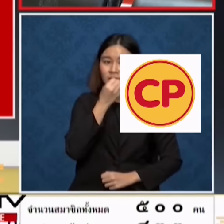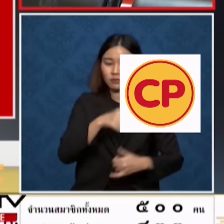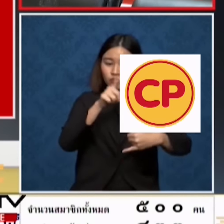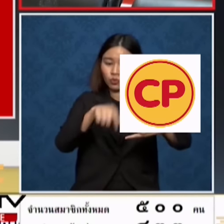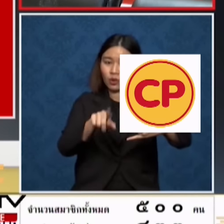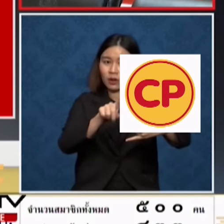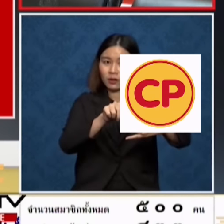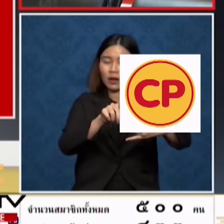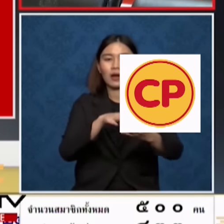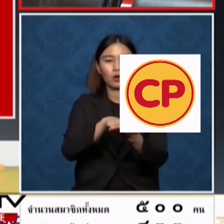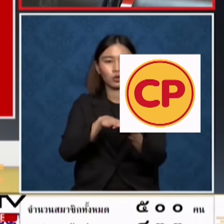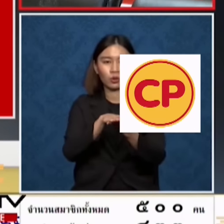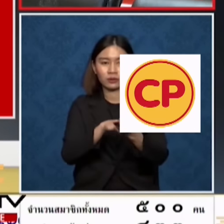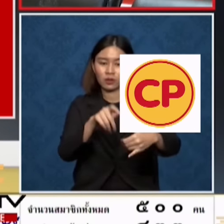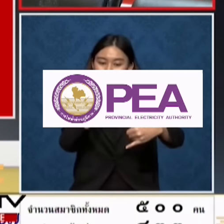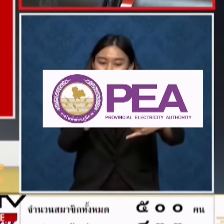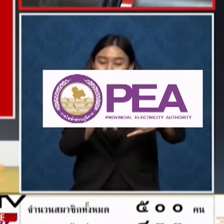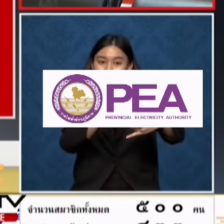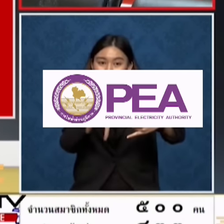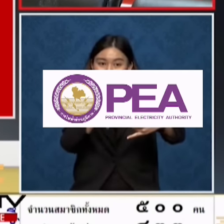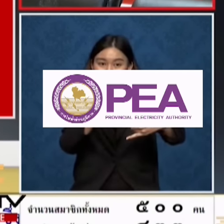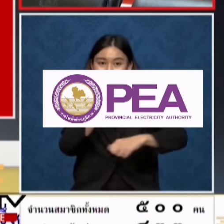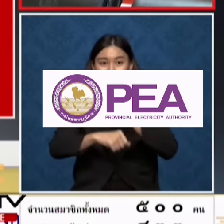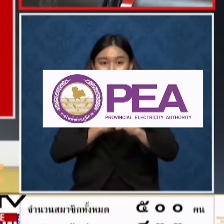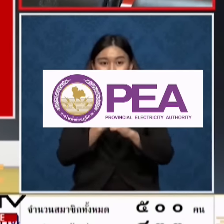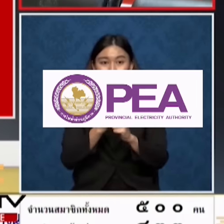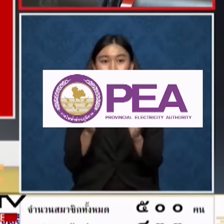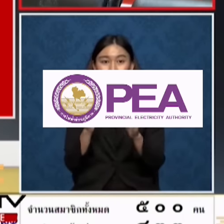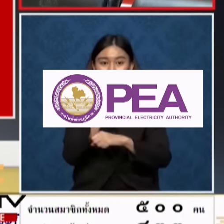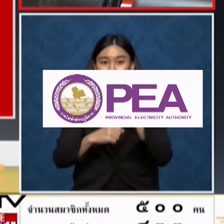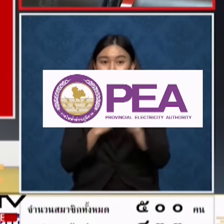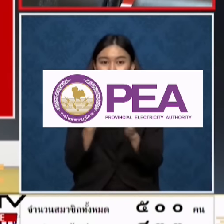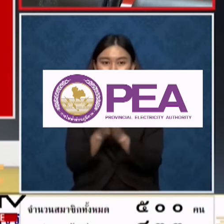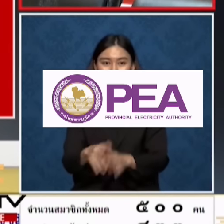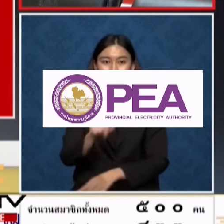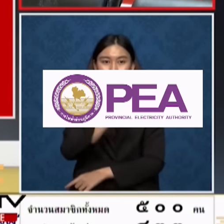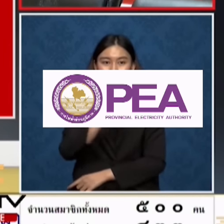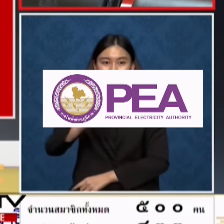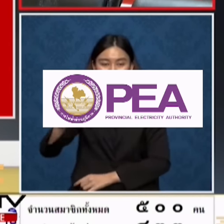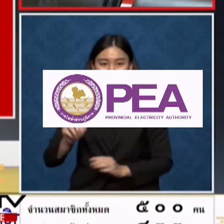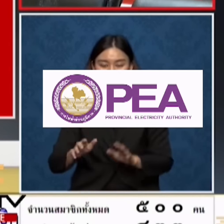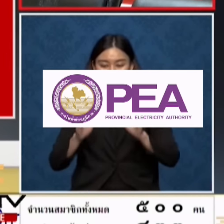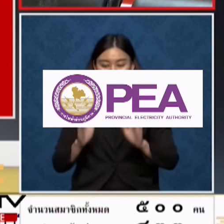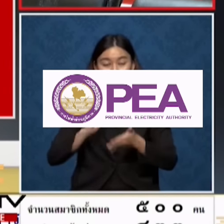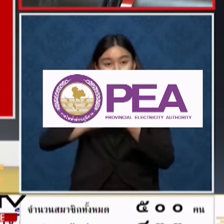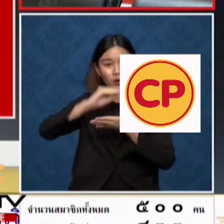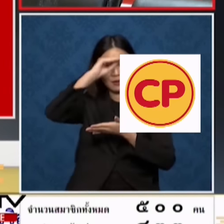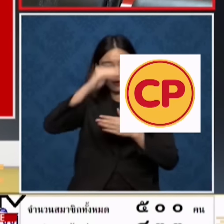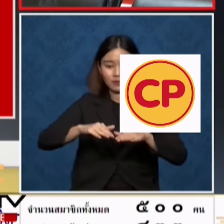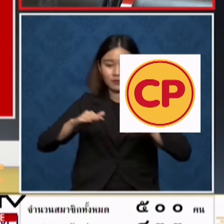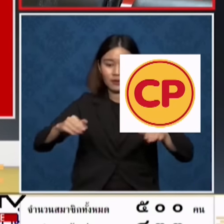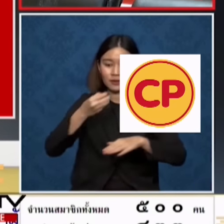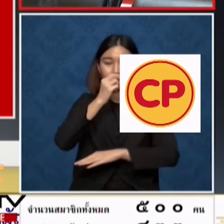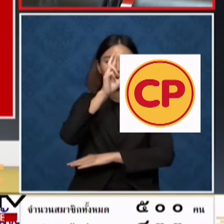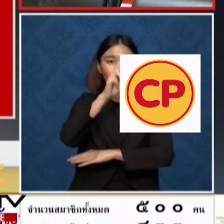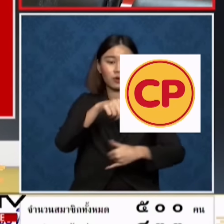ร้อยขอโทษนะหัวละพันปีหนึ่งร้อยล้านบาทแต่เด็กนักเรียนค่าอาหาร